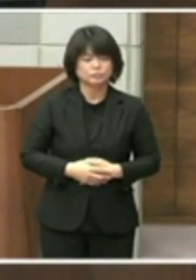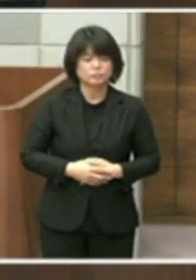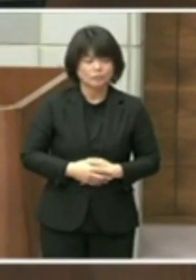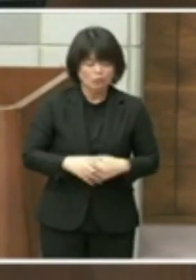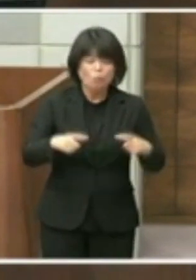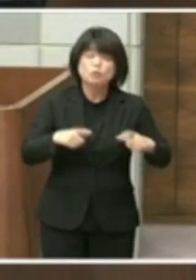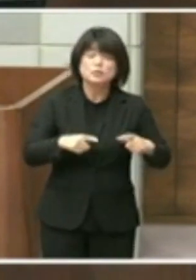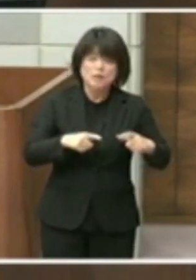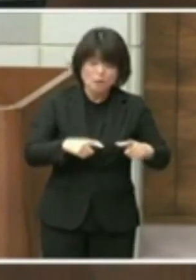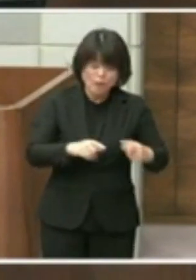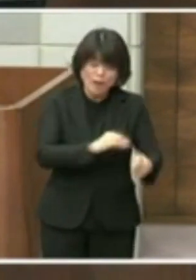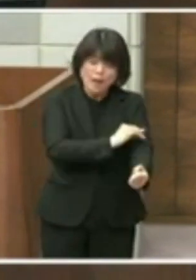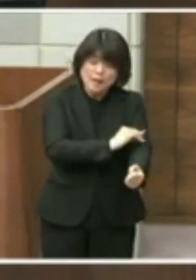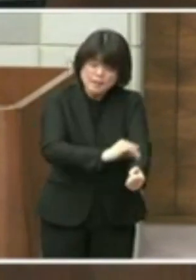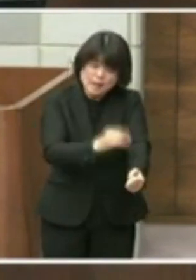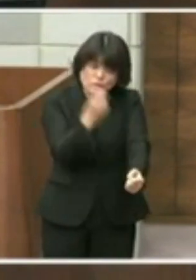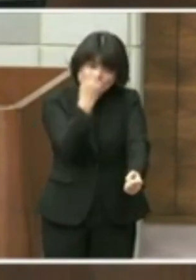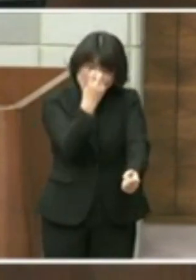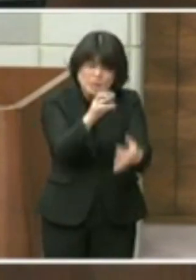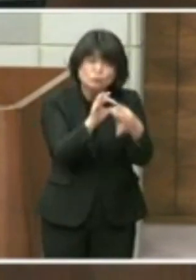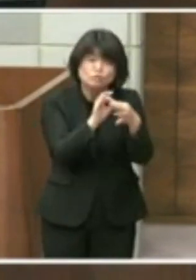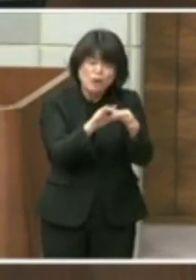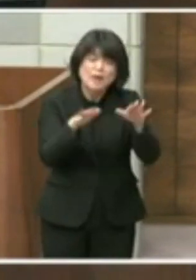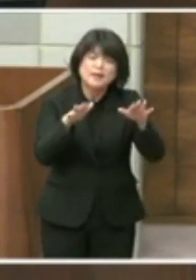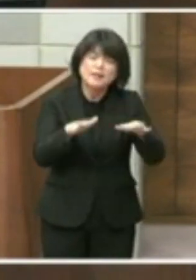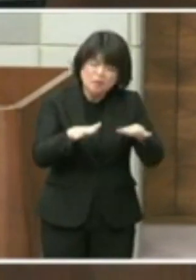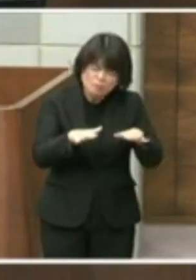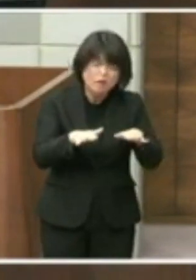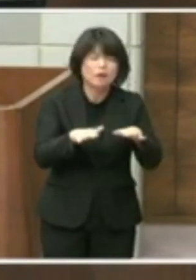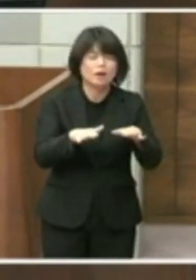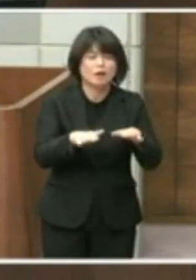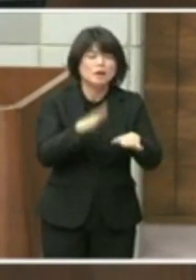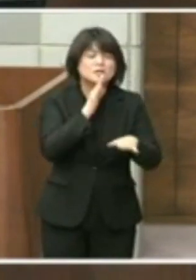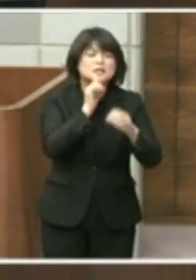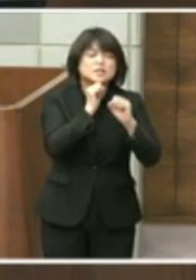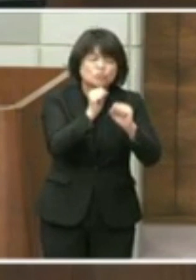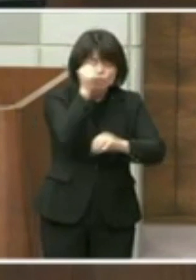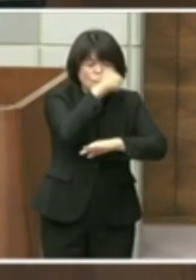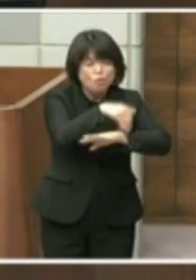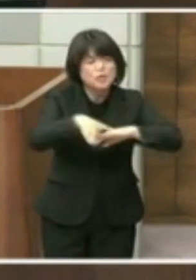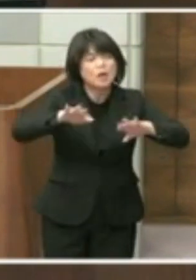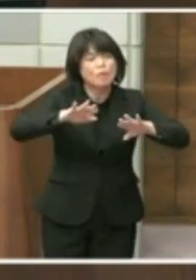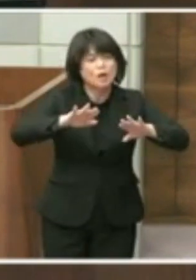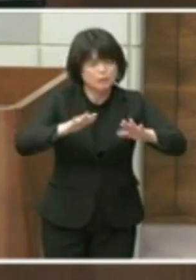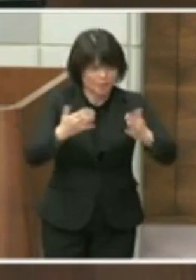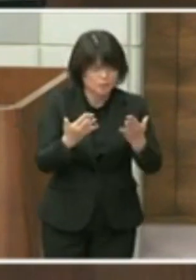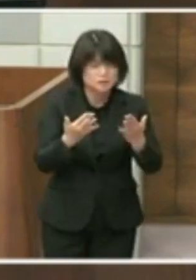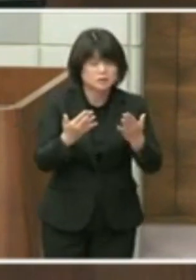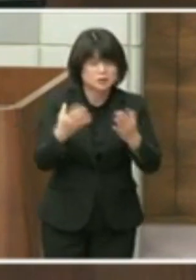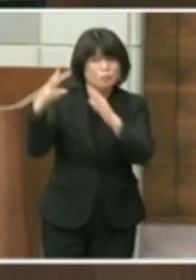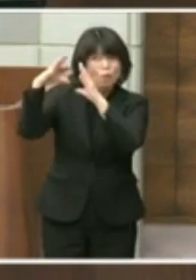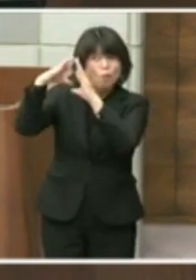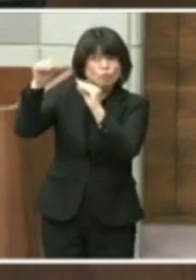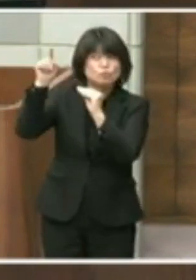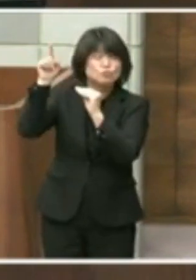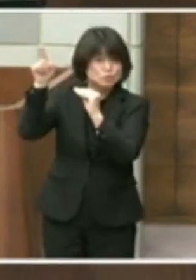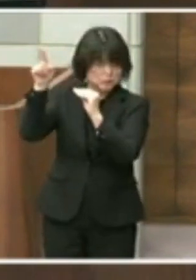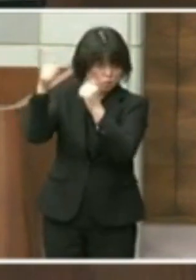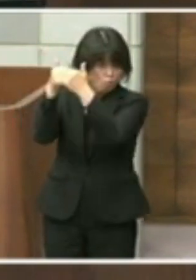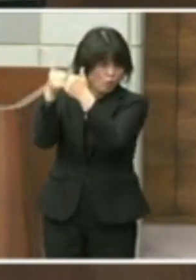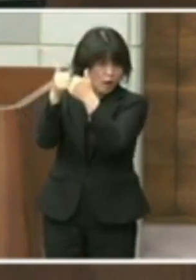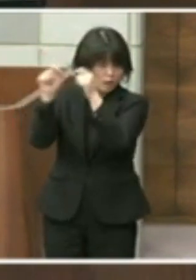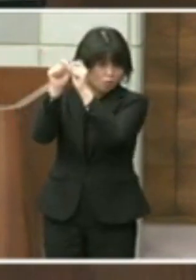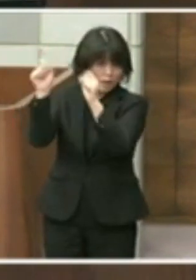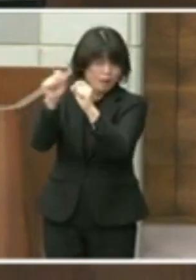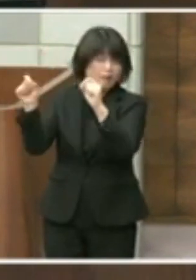本市では血液検査に関して現在のところ実施する予定はありませんが、国の専門家会議の意見を踏